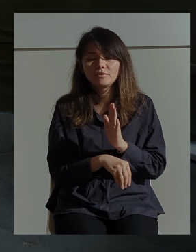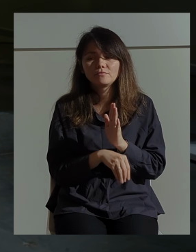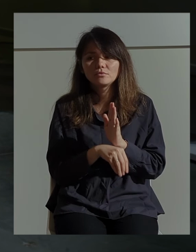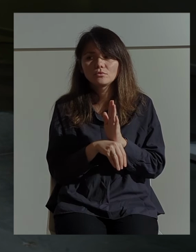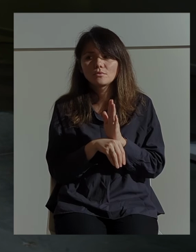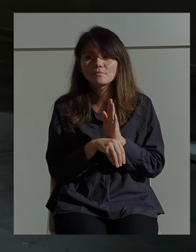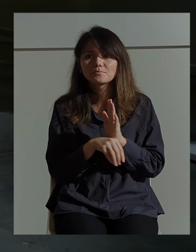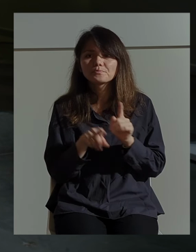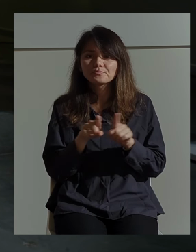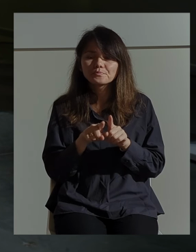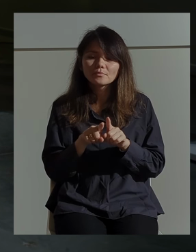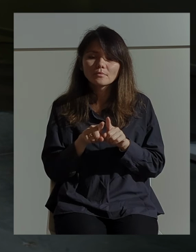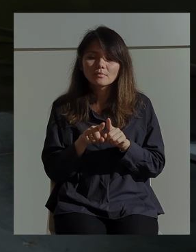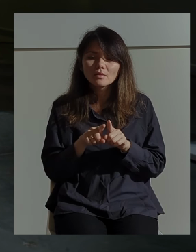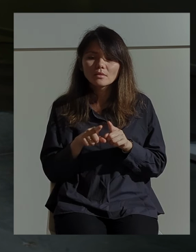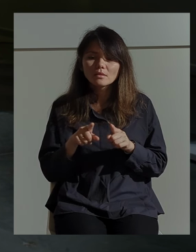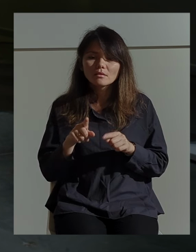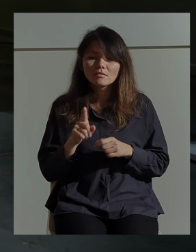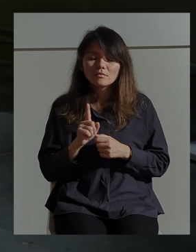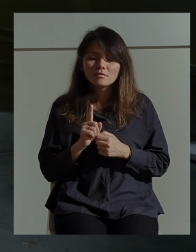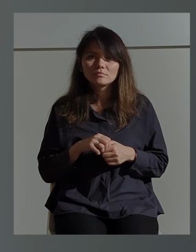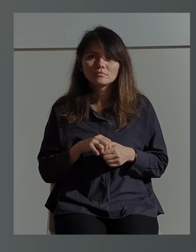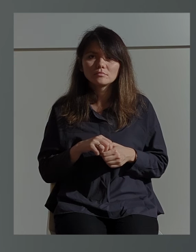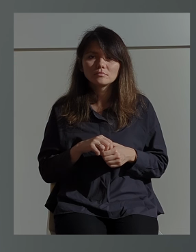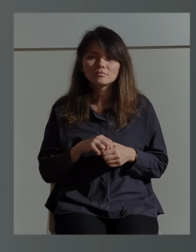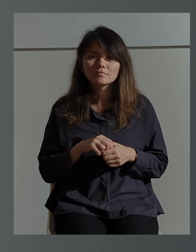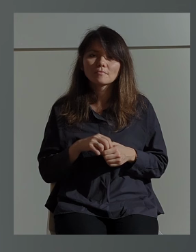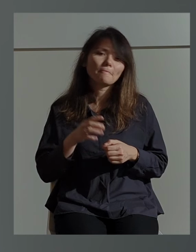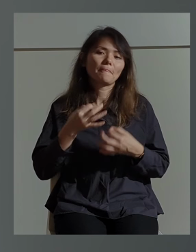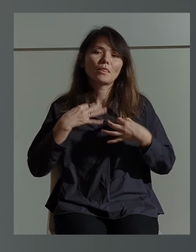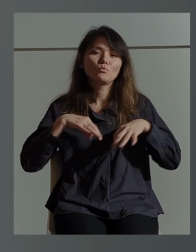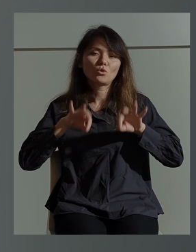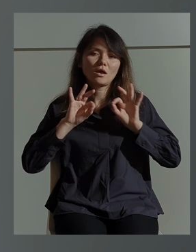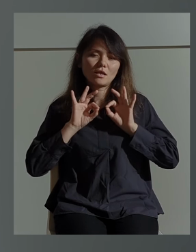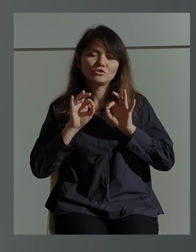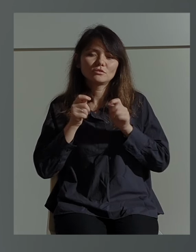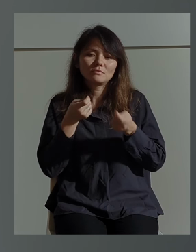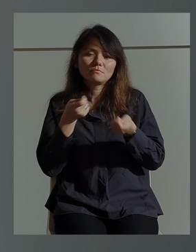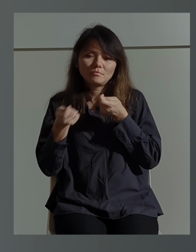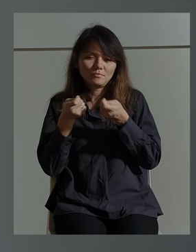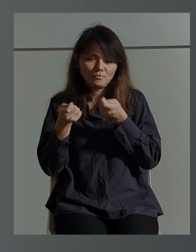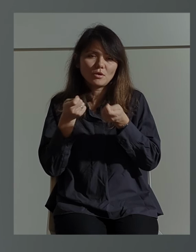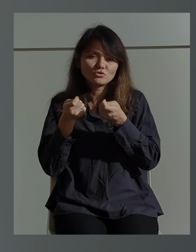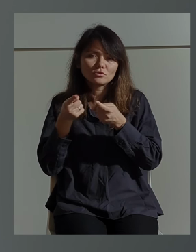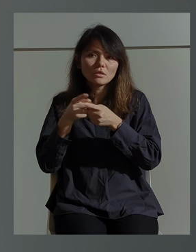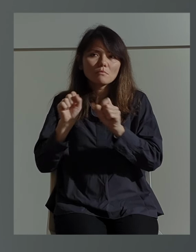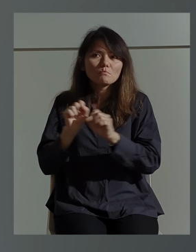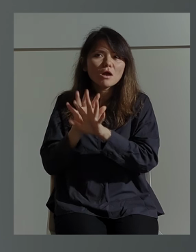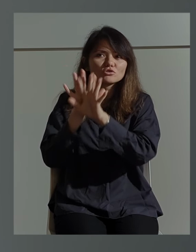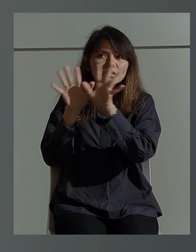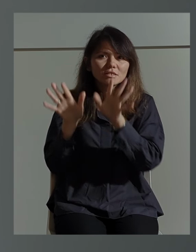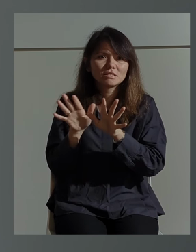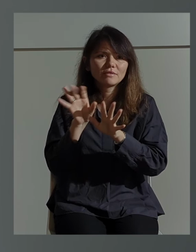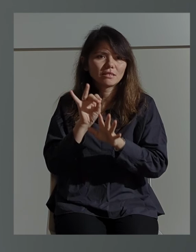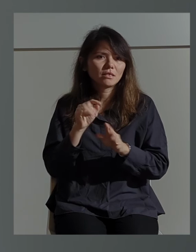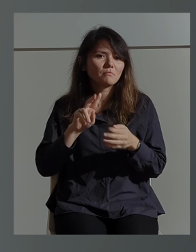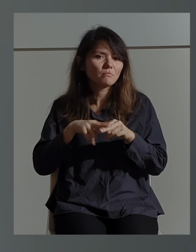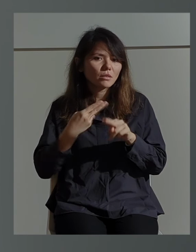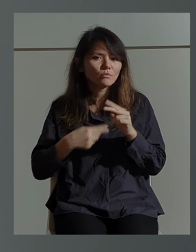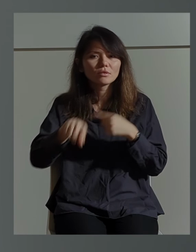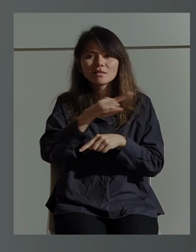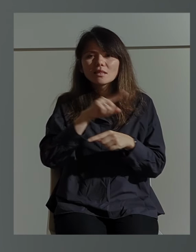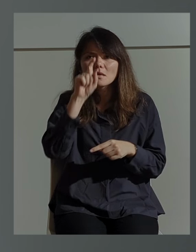опять таки к тому что бюрократические машины потому божественные и потому непонятные